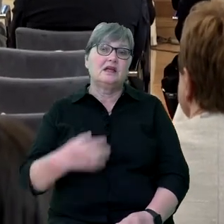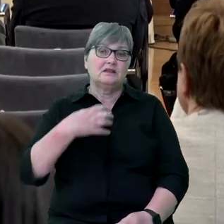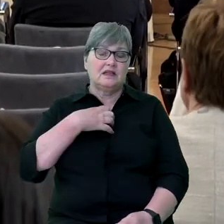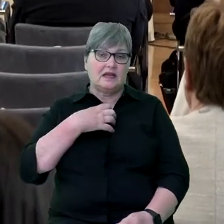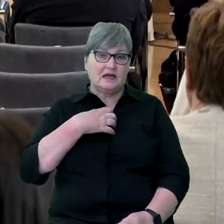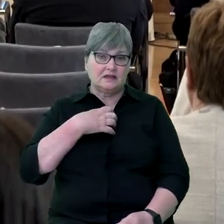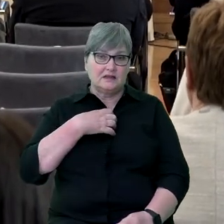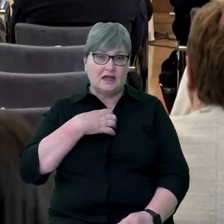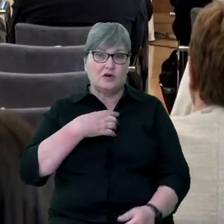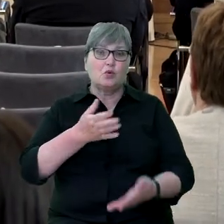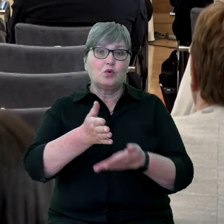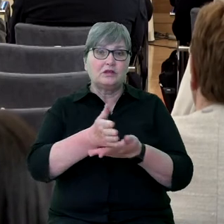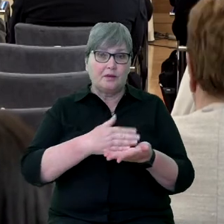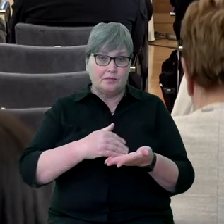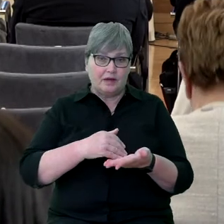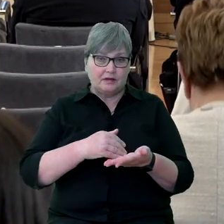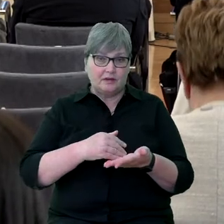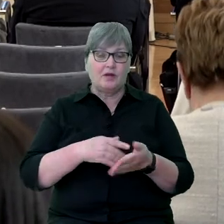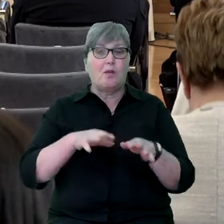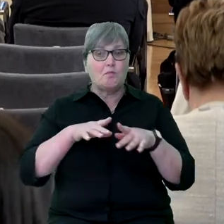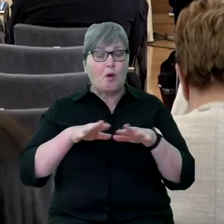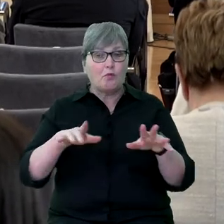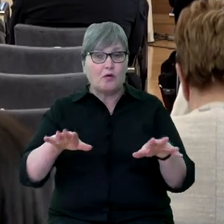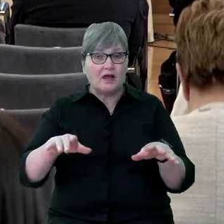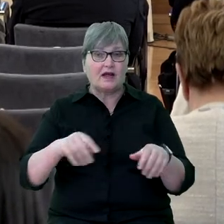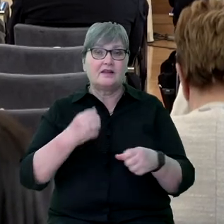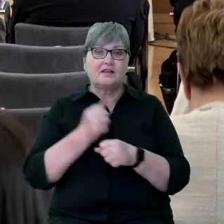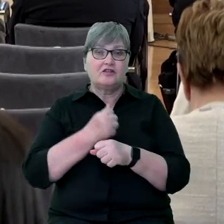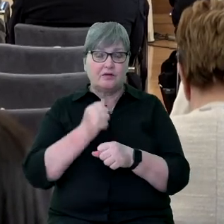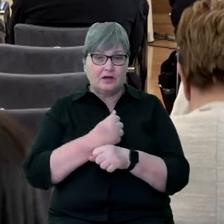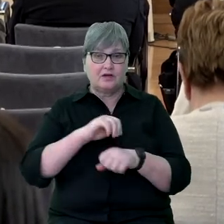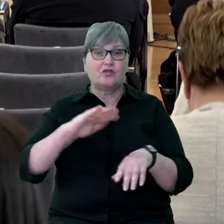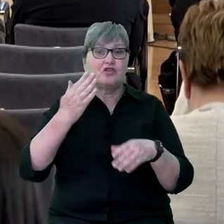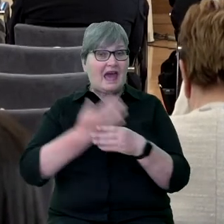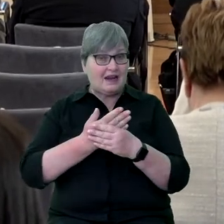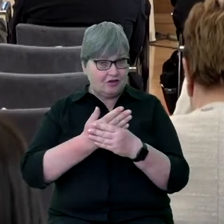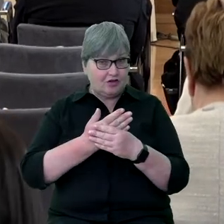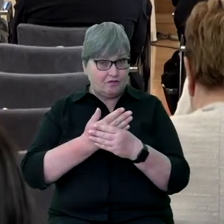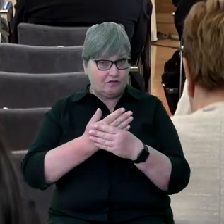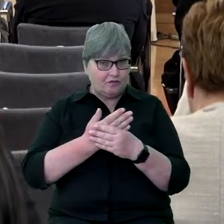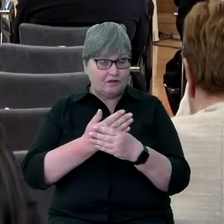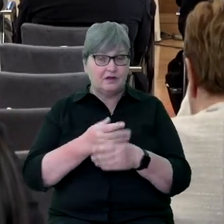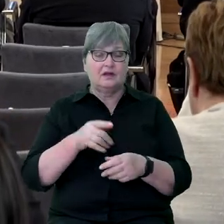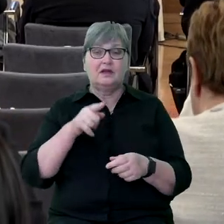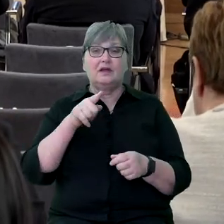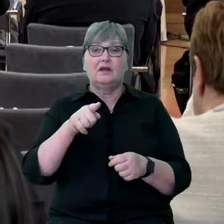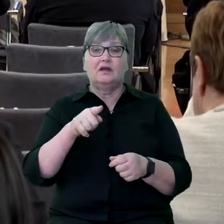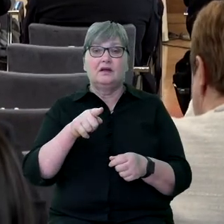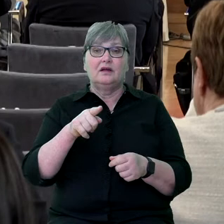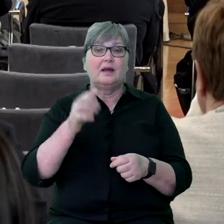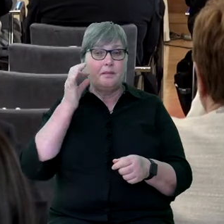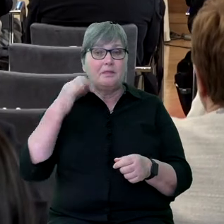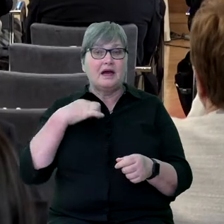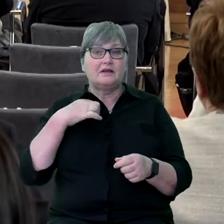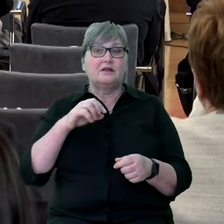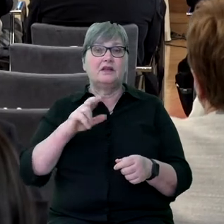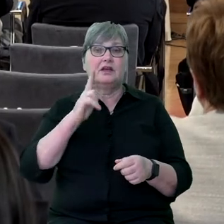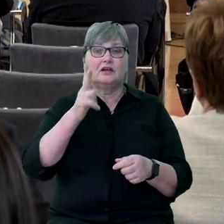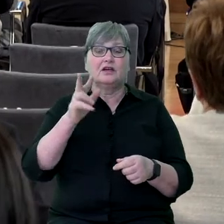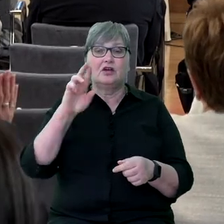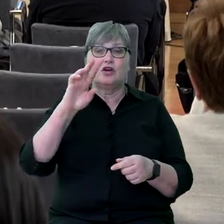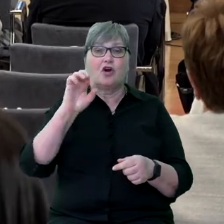Dyrektor Departamentu Popularyzacji Działalności Archiwów Naczelnej Dyrekcji Archiwów Państwowych, panią Annę